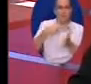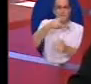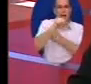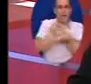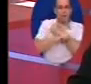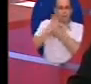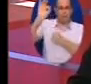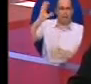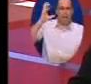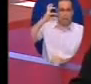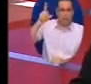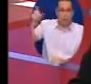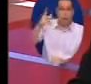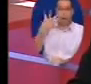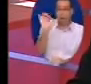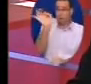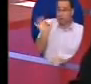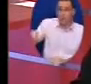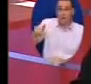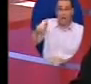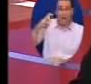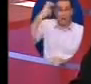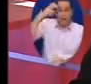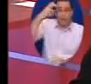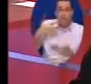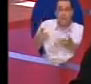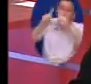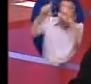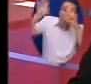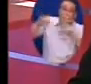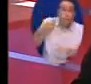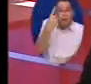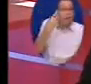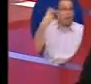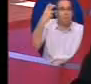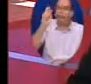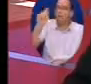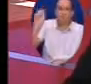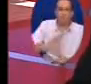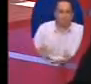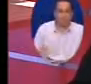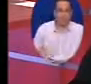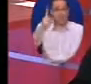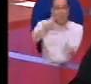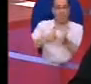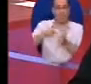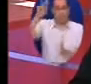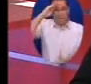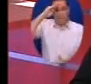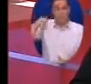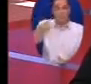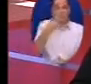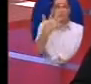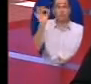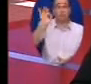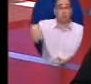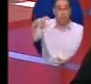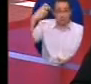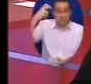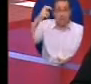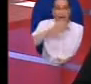המערבי, ש-50% מתלמידיו ערבים, אין שלט אחד בערבית. בטכניון, שרבע מתלמידיו ערבים, רק 3